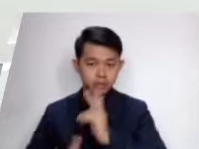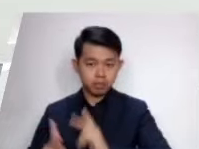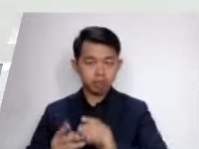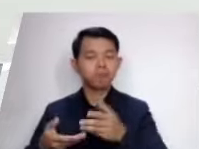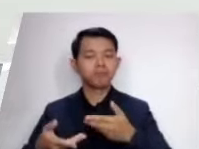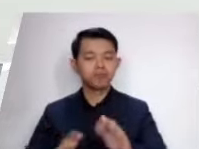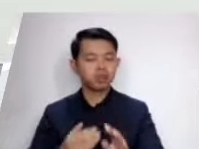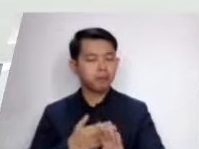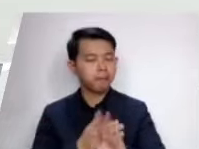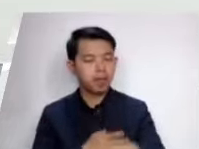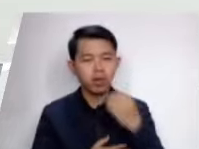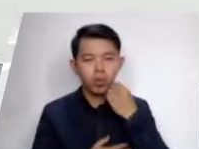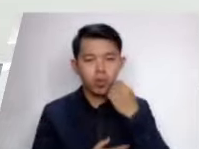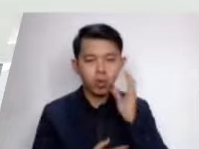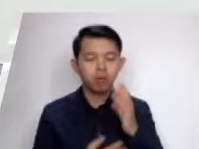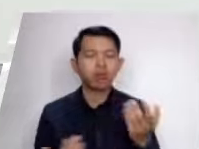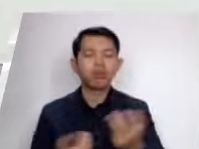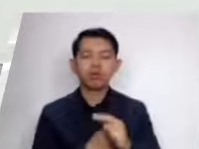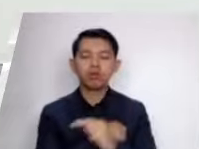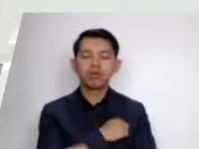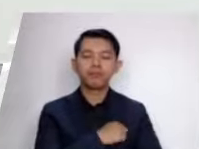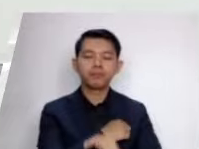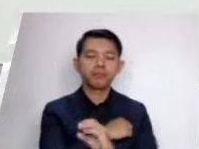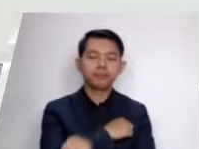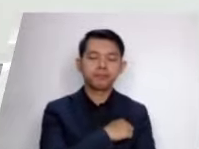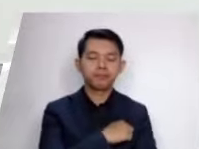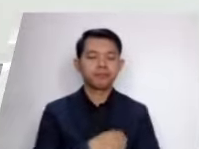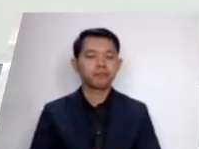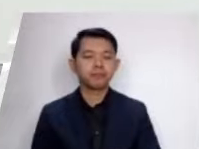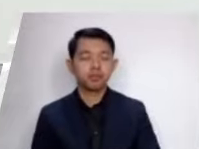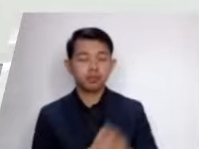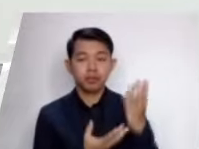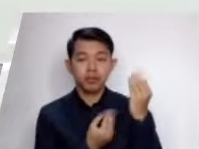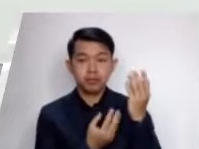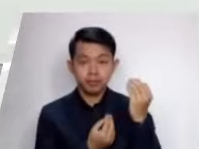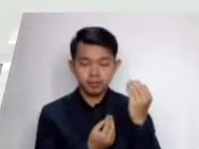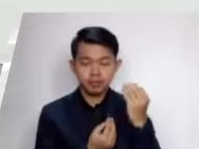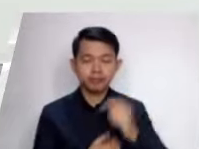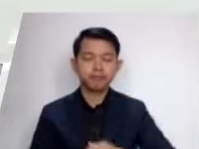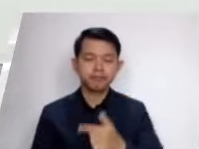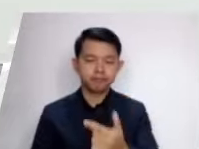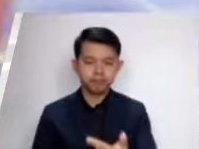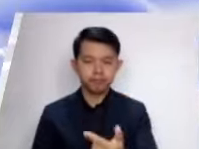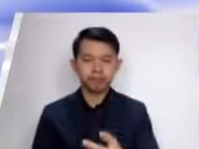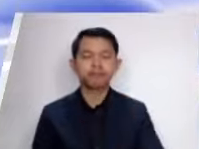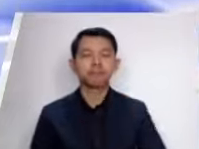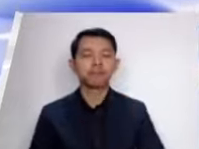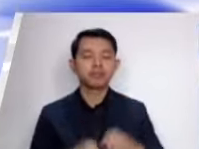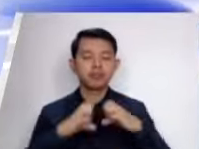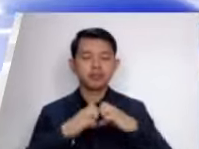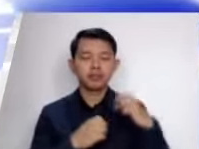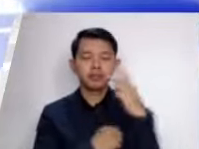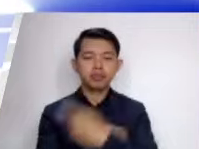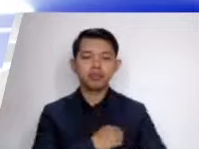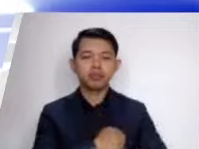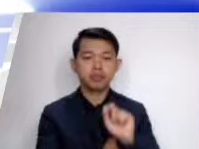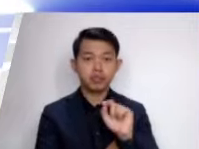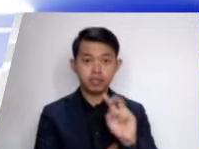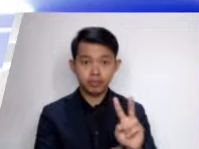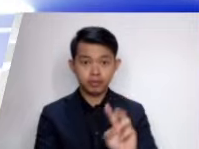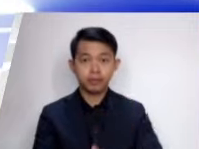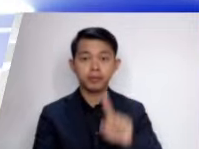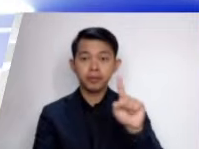Negros Occidental. Ang latest na sitwasyon doon sa ulat on the spot ni Adrian Prietos ng GMA Regional TV, One Western